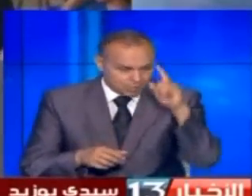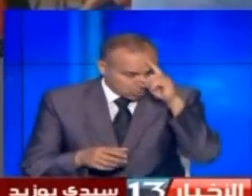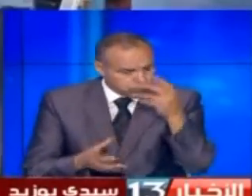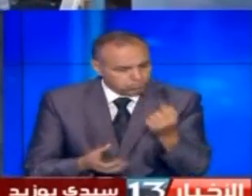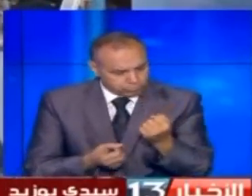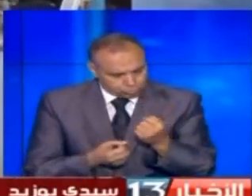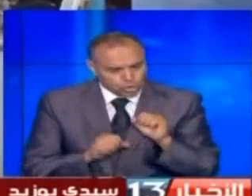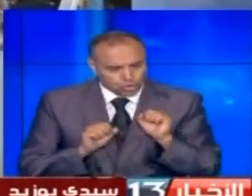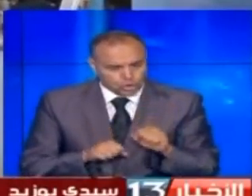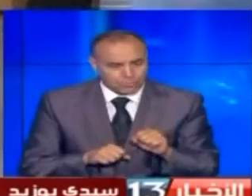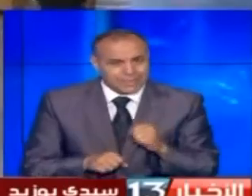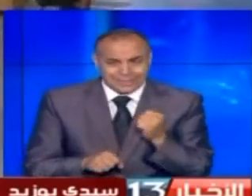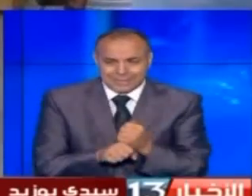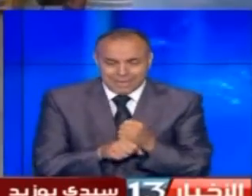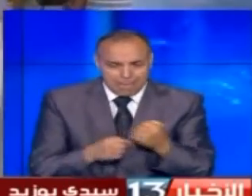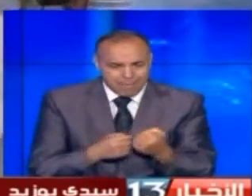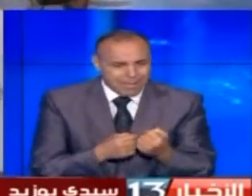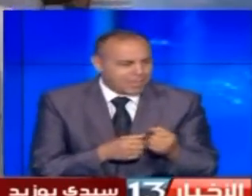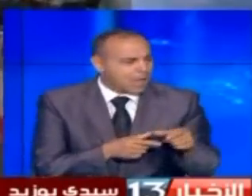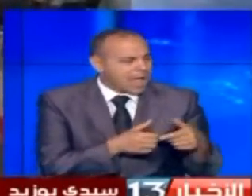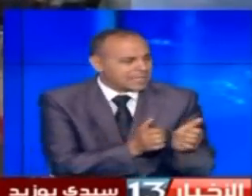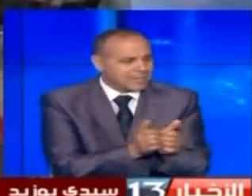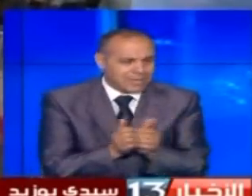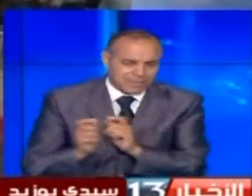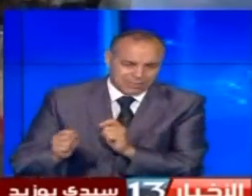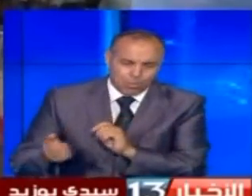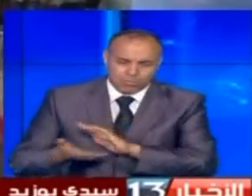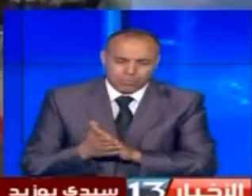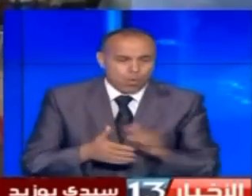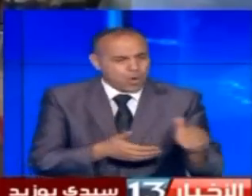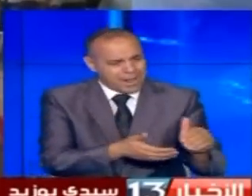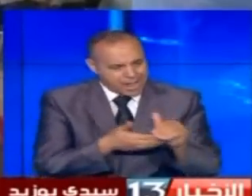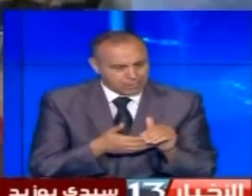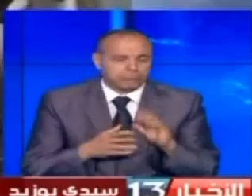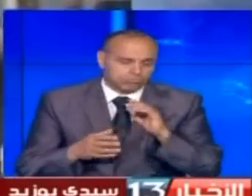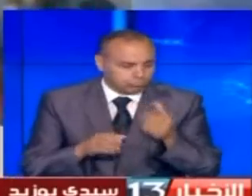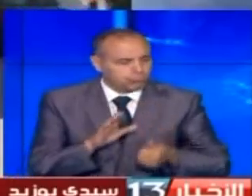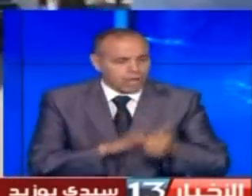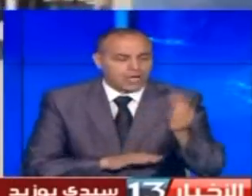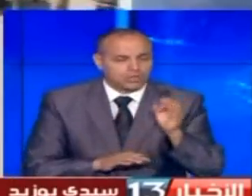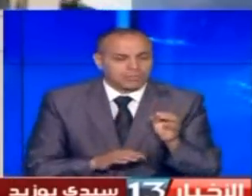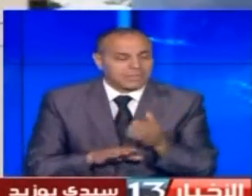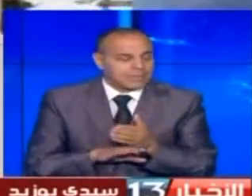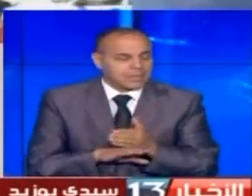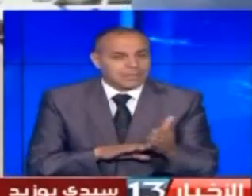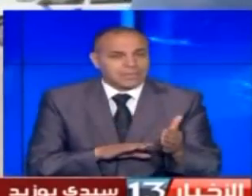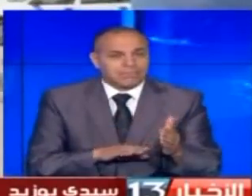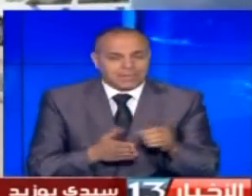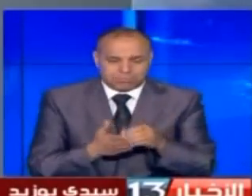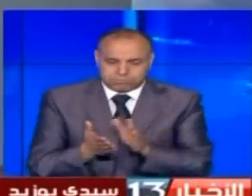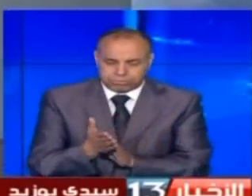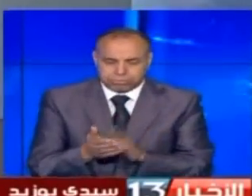الصعوبات في حال تضافرت جهود الدولة والأحزاب السياسية والمنظمات المدنية من أجل استكمال عملية